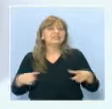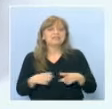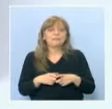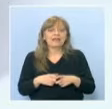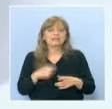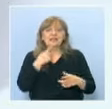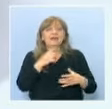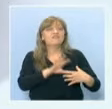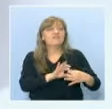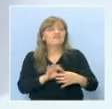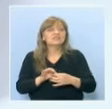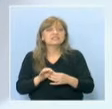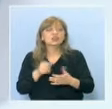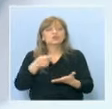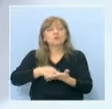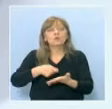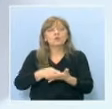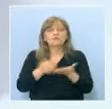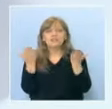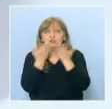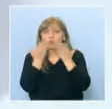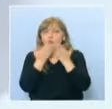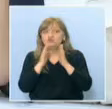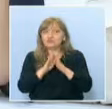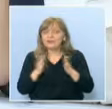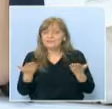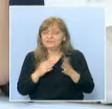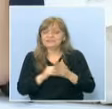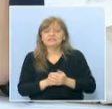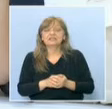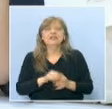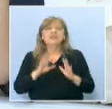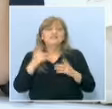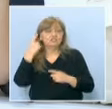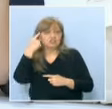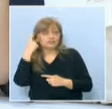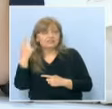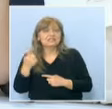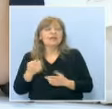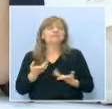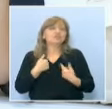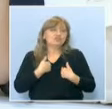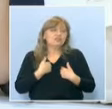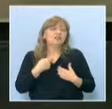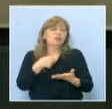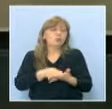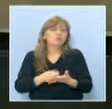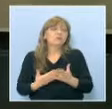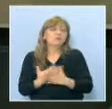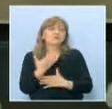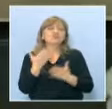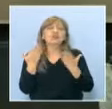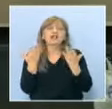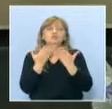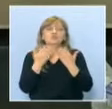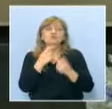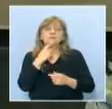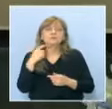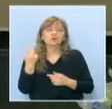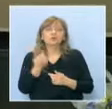учебните помагала, които всички родители знаем, че в началото на учебната година купуваме самостоятелно. Това беше един вид продължение